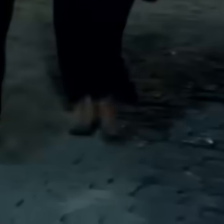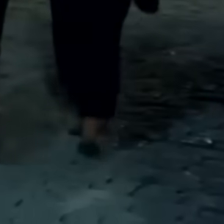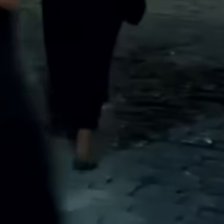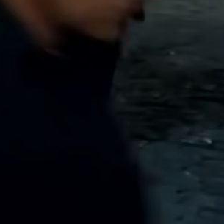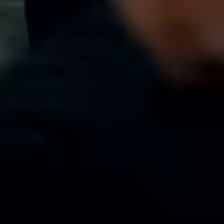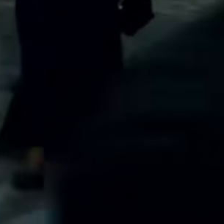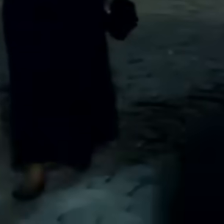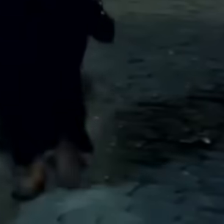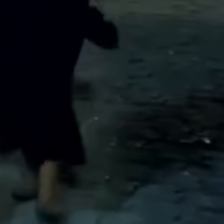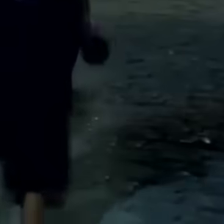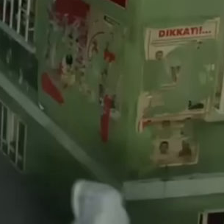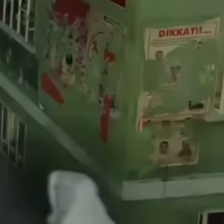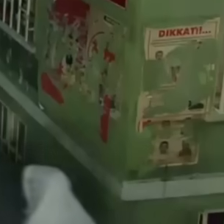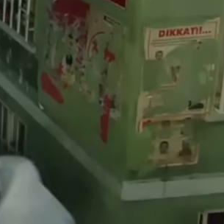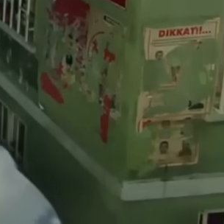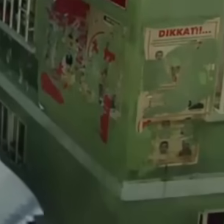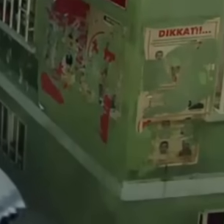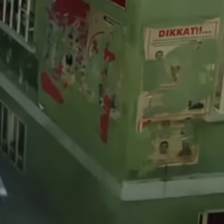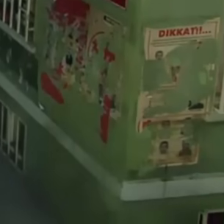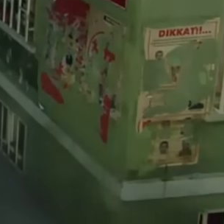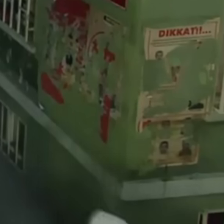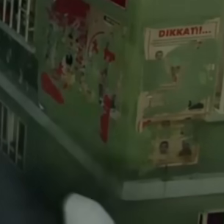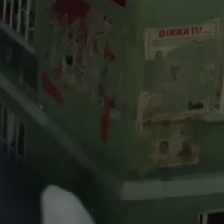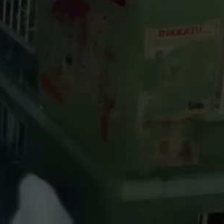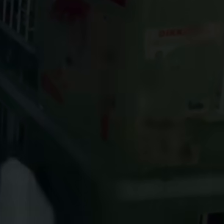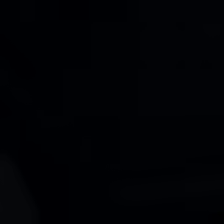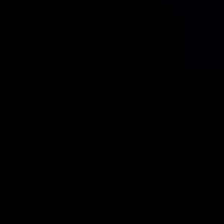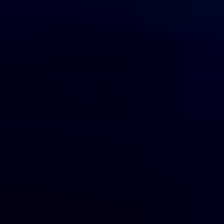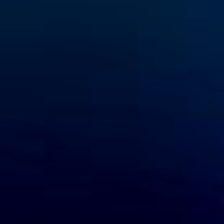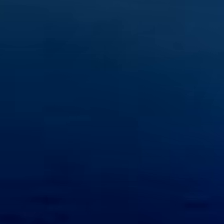namaz örtüsü, erkeklerde namaz şapkaları var.